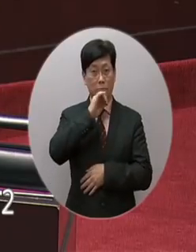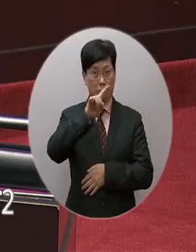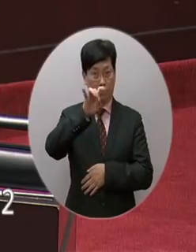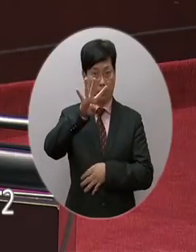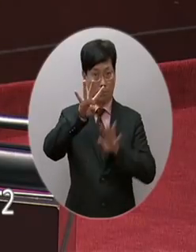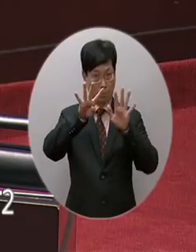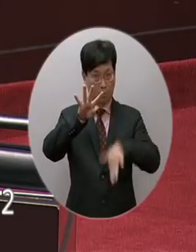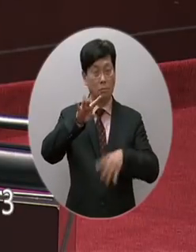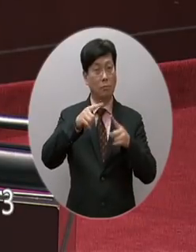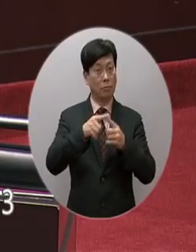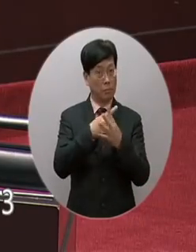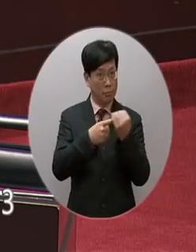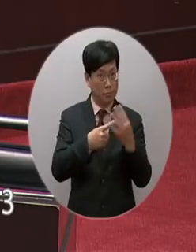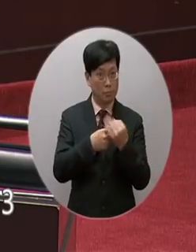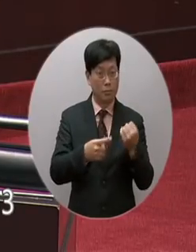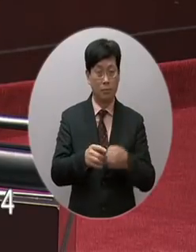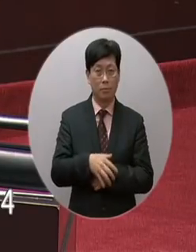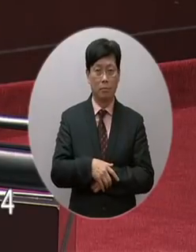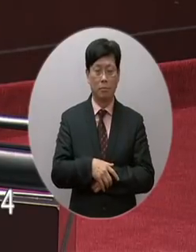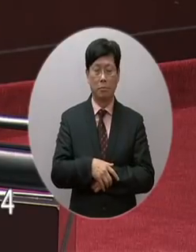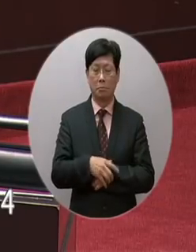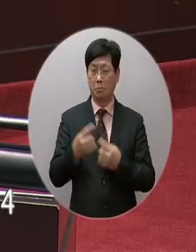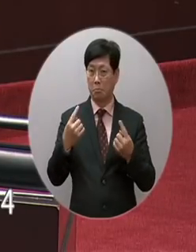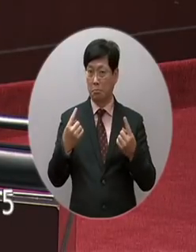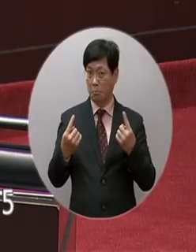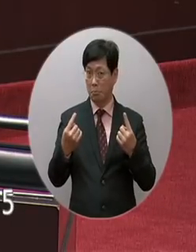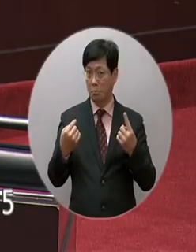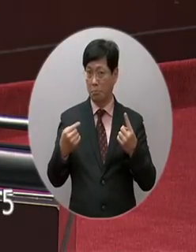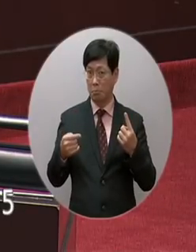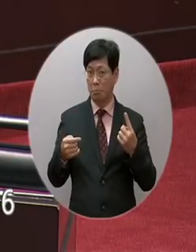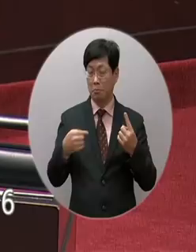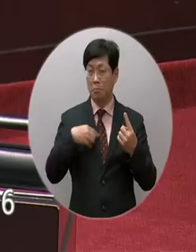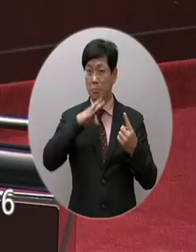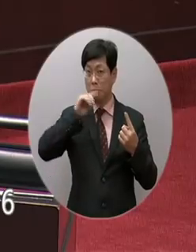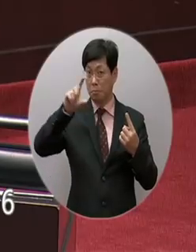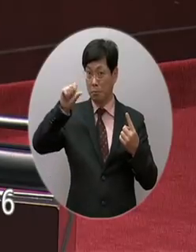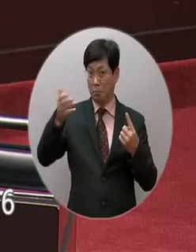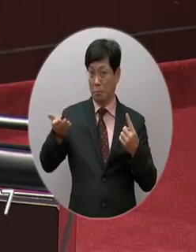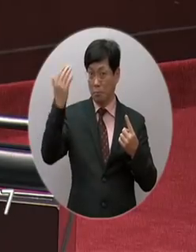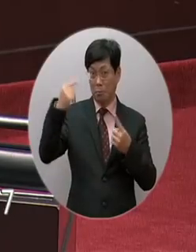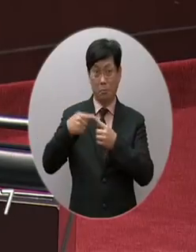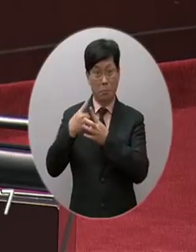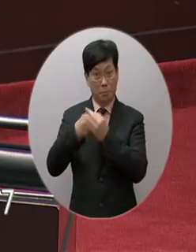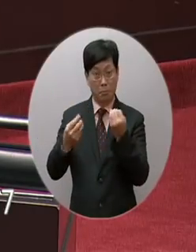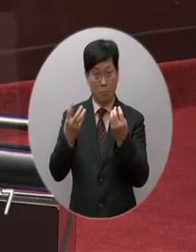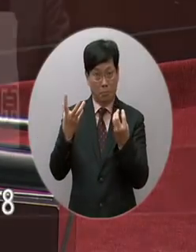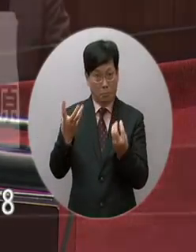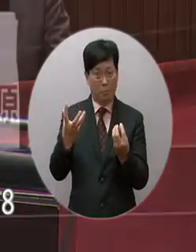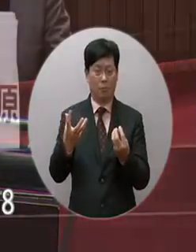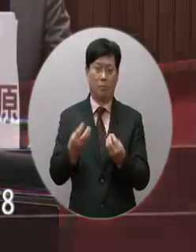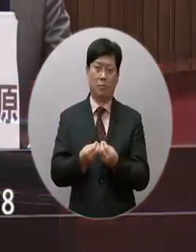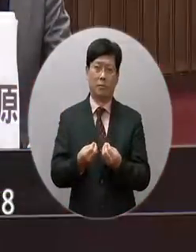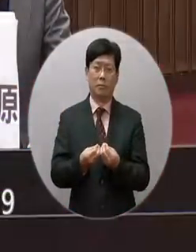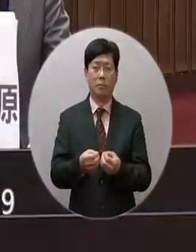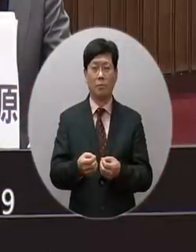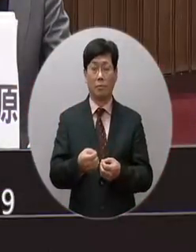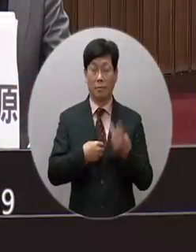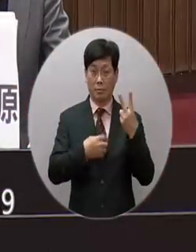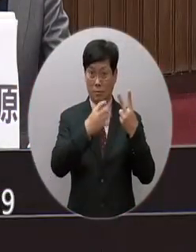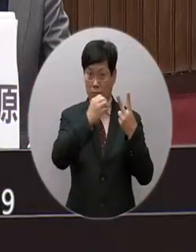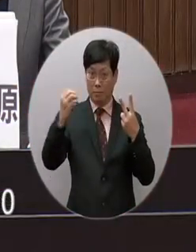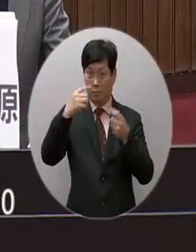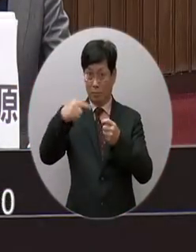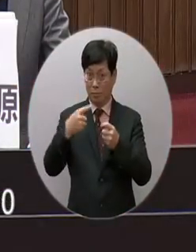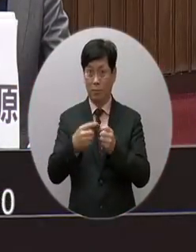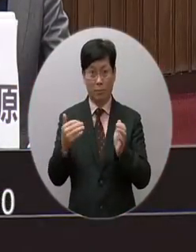以下的人口已经比这个65岁以上的人口还要少了哈。 那从2000年